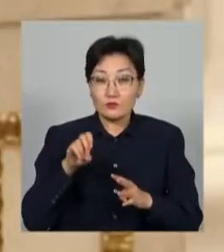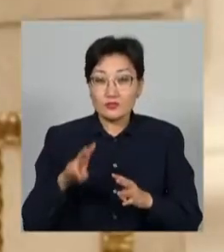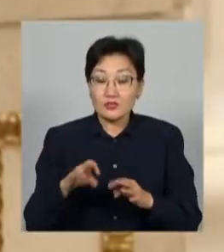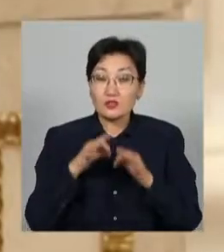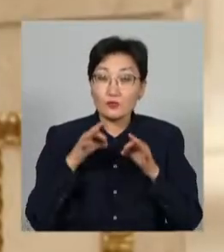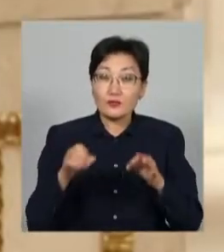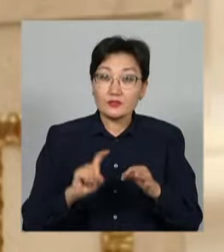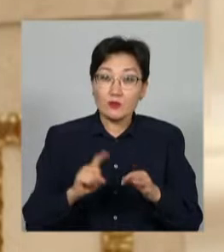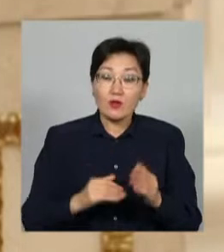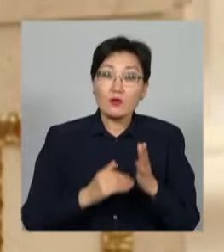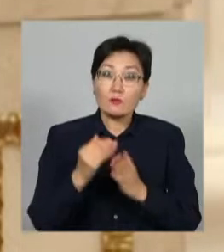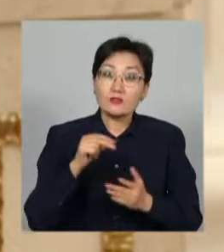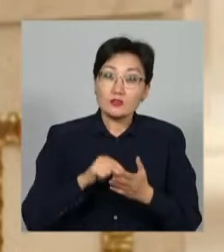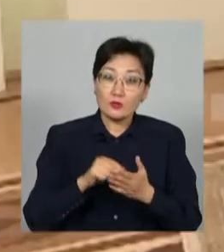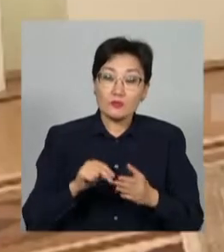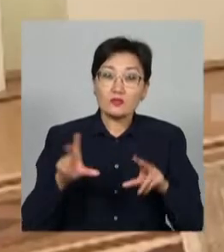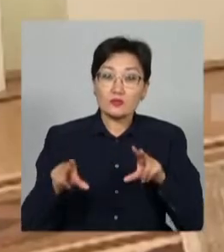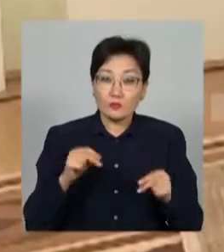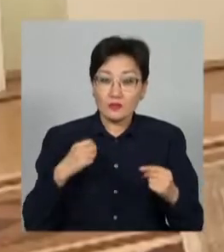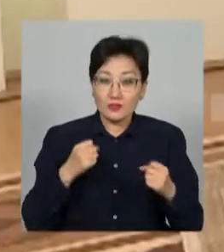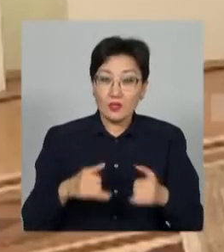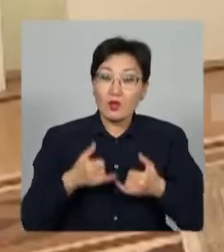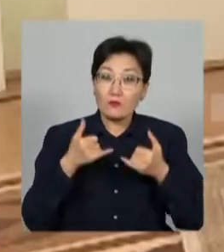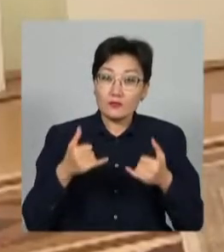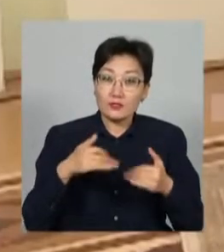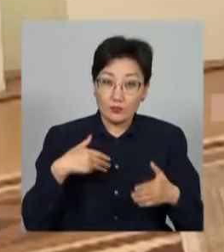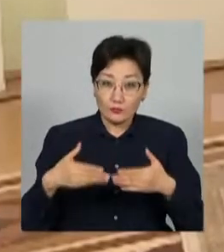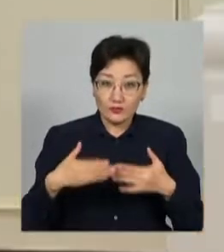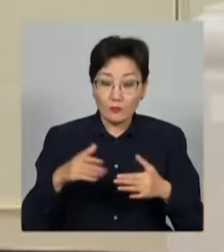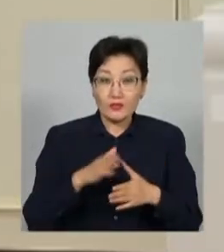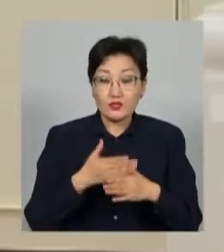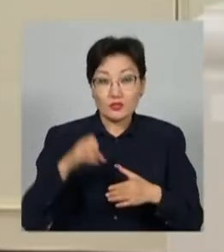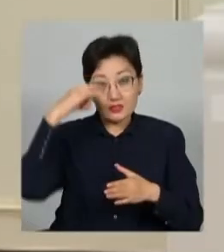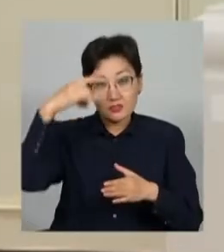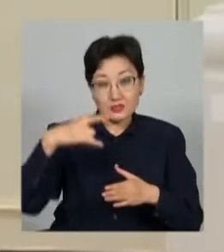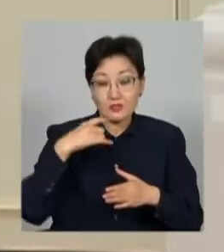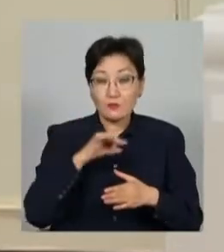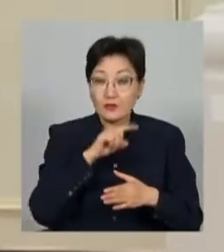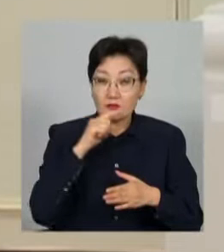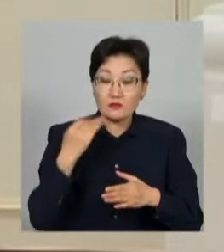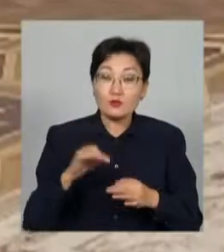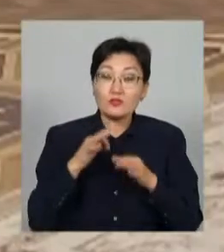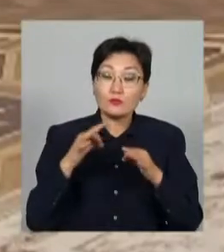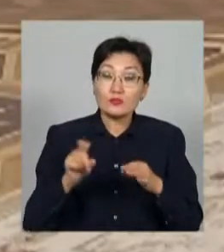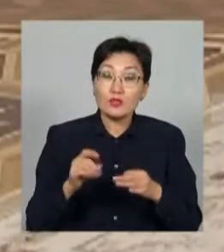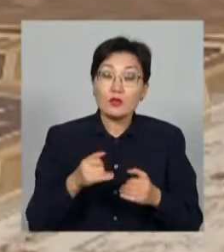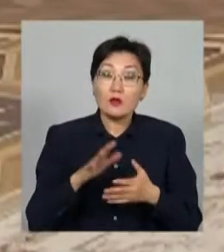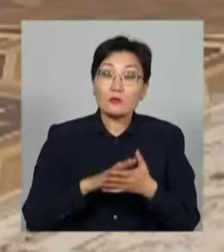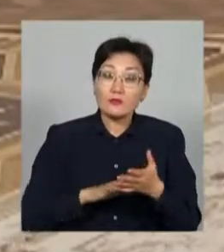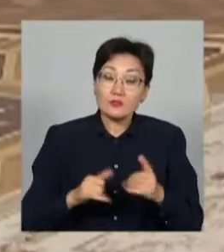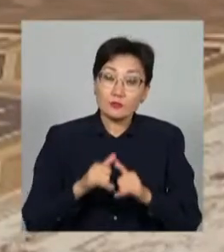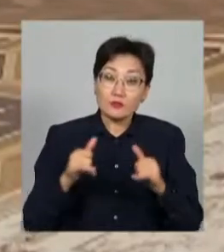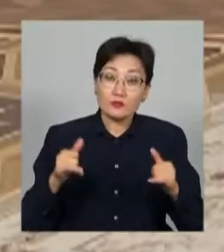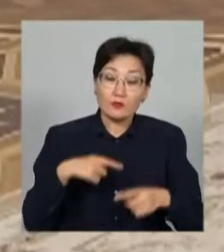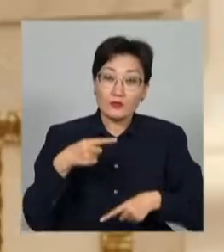Путин отметил, что высоко ценят надежные и взаимоуважительные отношения между Казахстаном и Россией. Он подчеркнул, что для дальнейшего